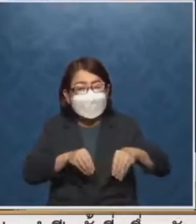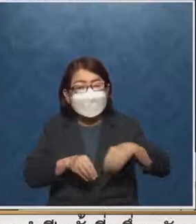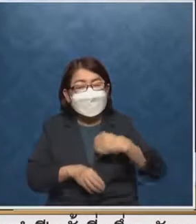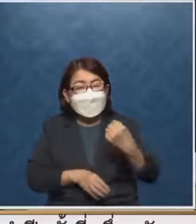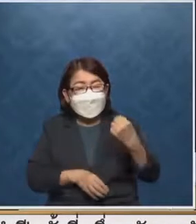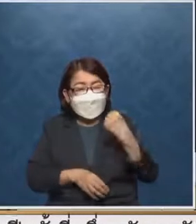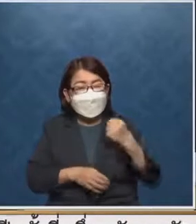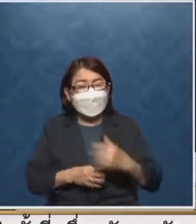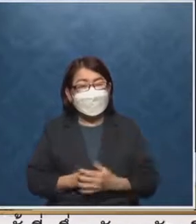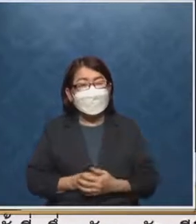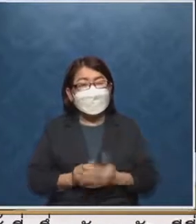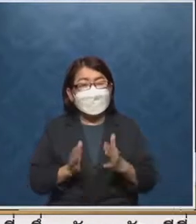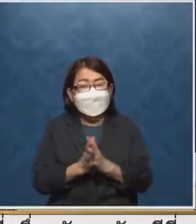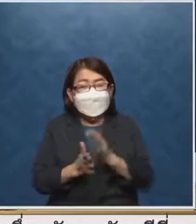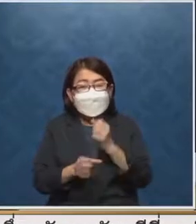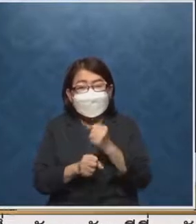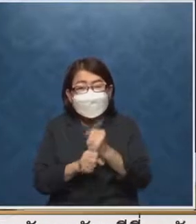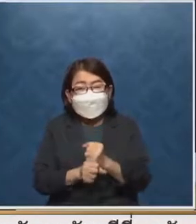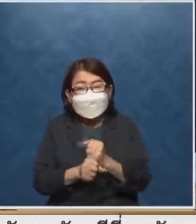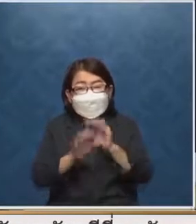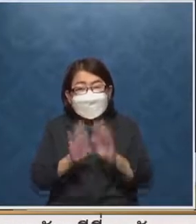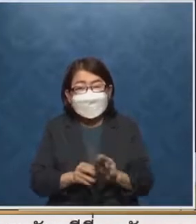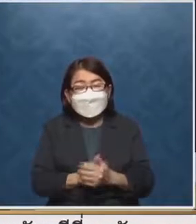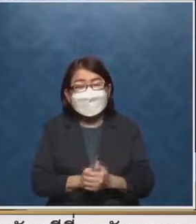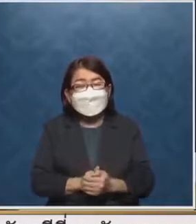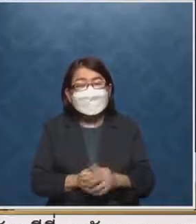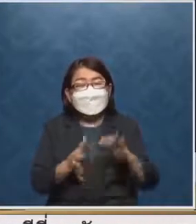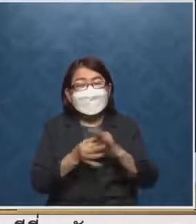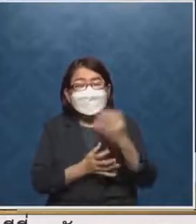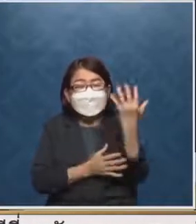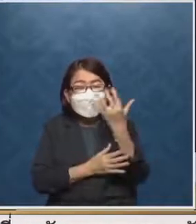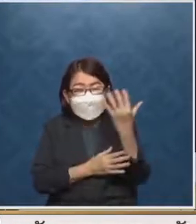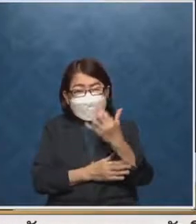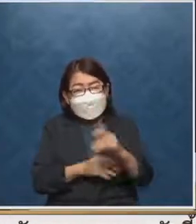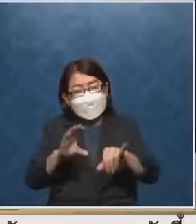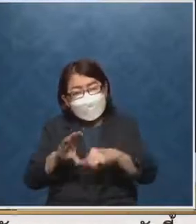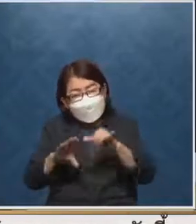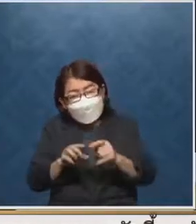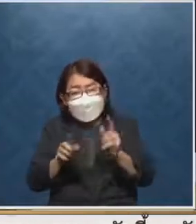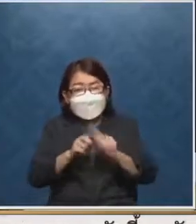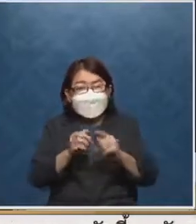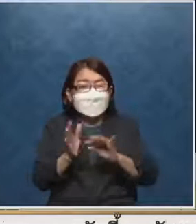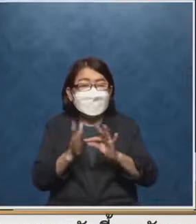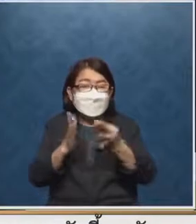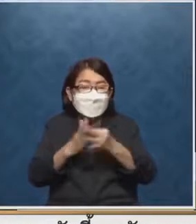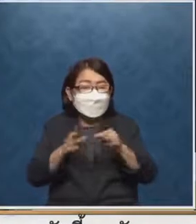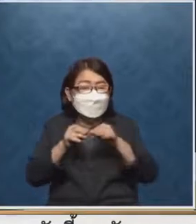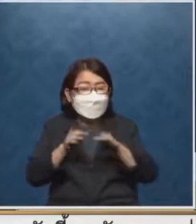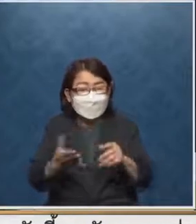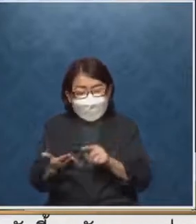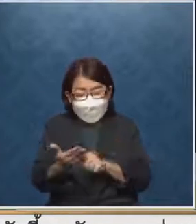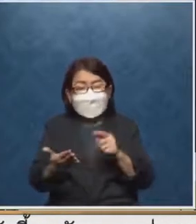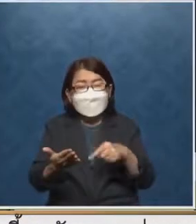และเคลื่อนไหวผ่านทางสื่อสารนะท่านเขียนไว้สวยหรูงาม